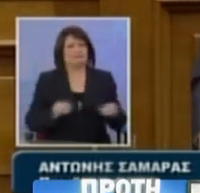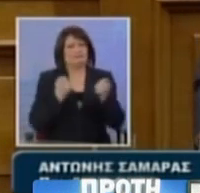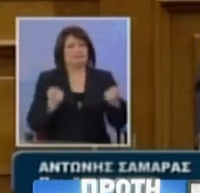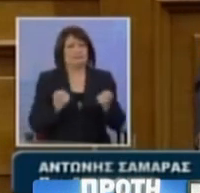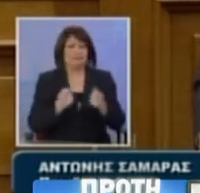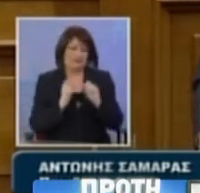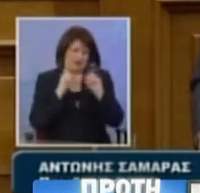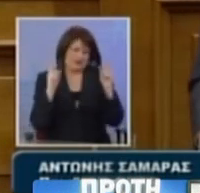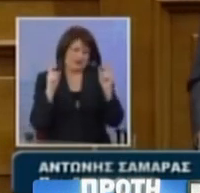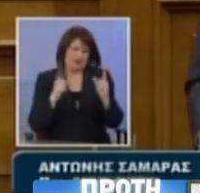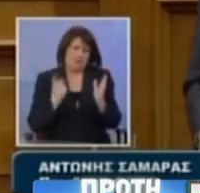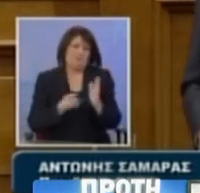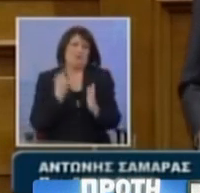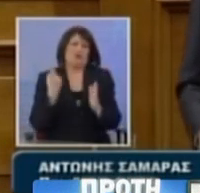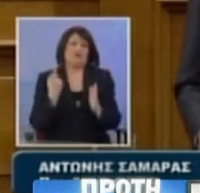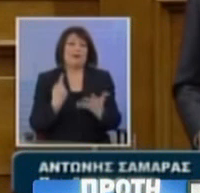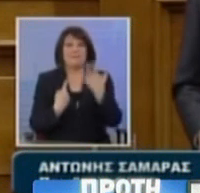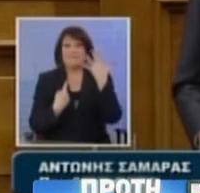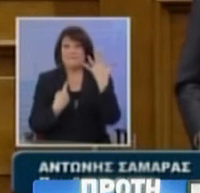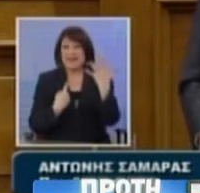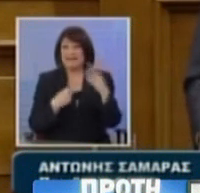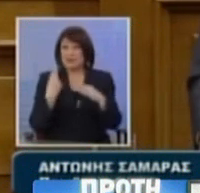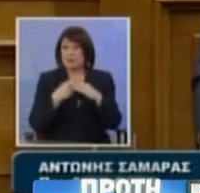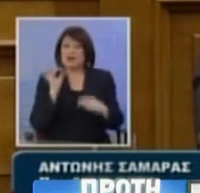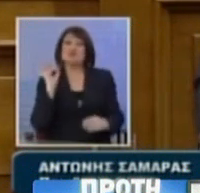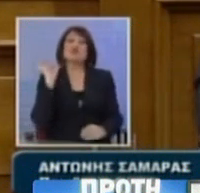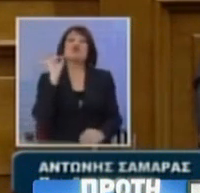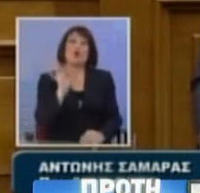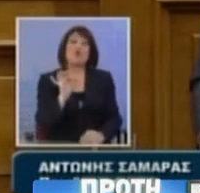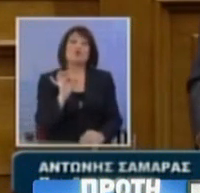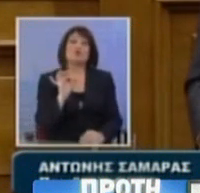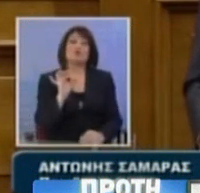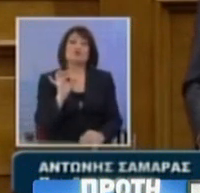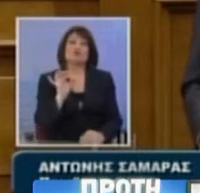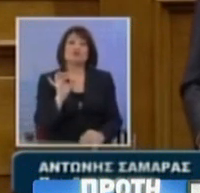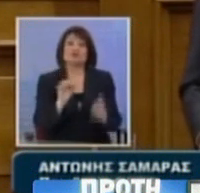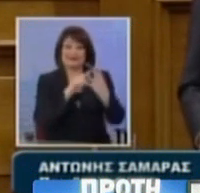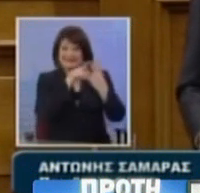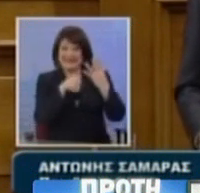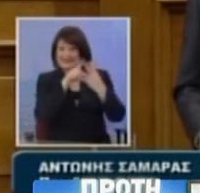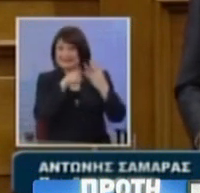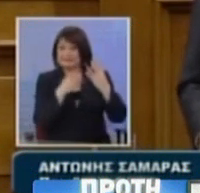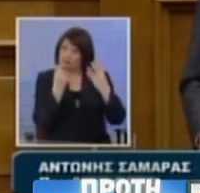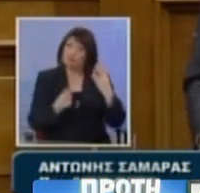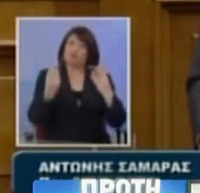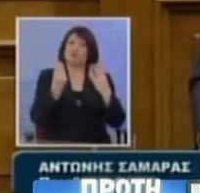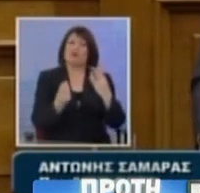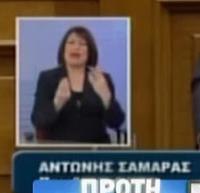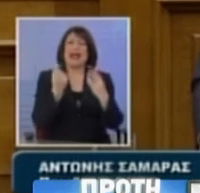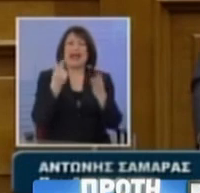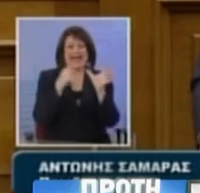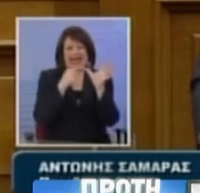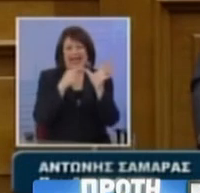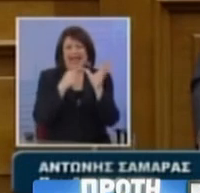5 μεγάλους στόχους του προϋπολογισμού πήγαμε καλύτερα στους 4. Και έχουμε μικρή υστέρηση στον 1. Πήγαμε καλύτερα